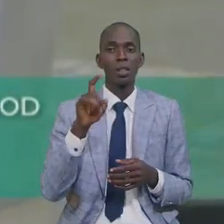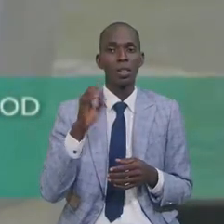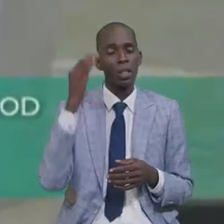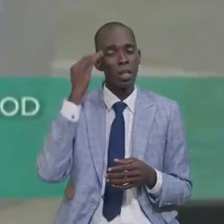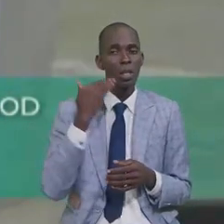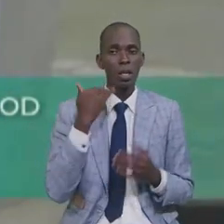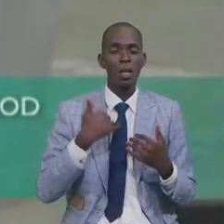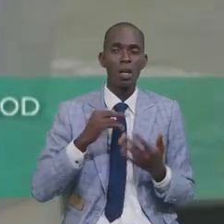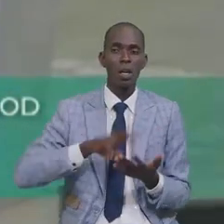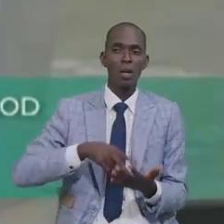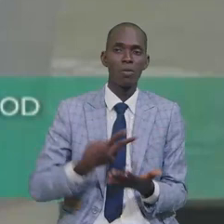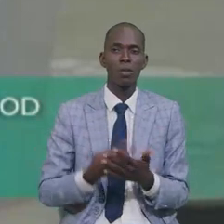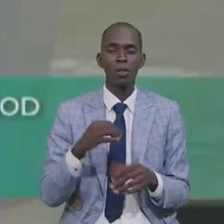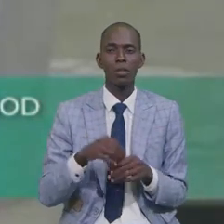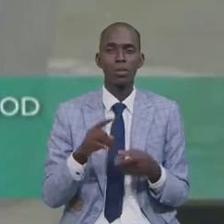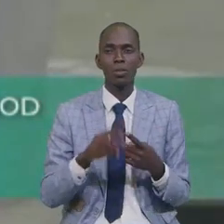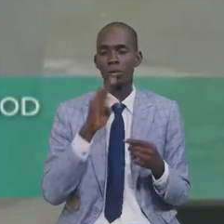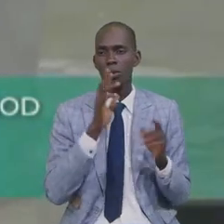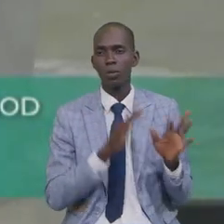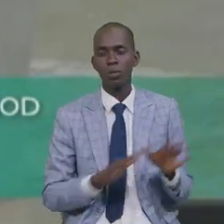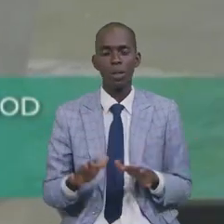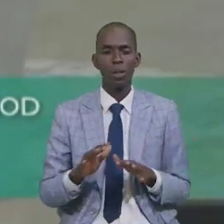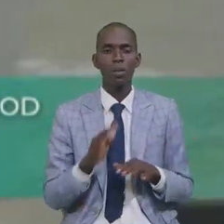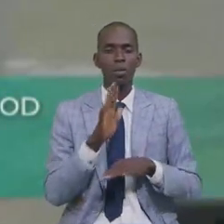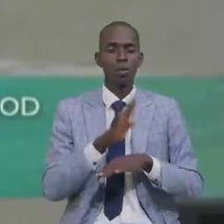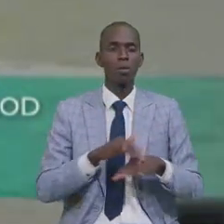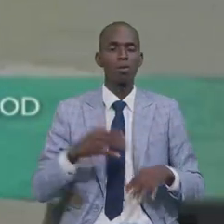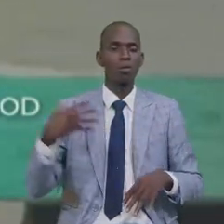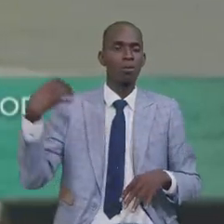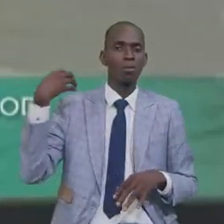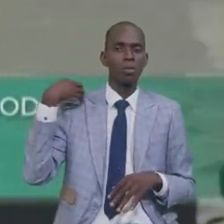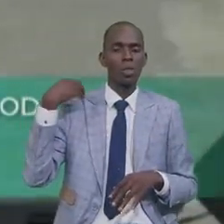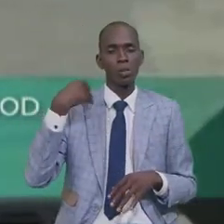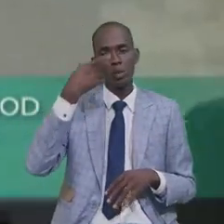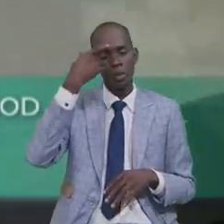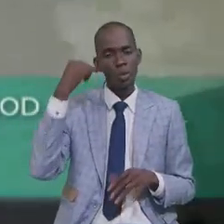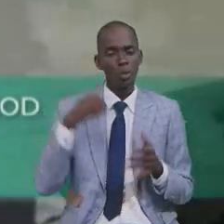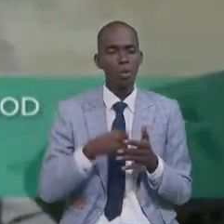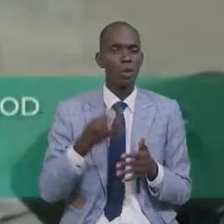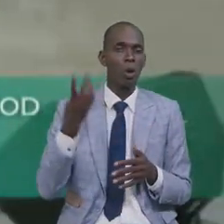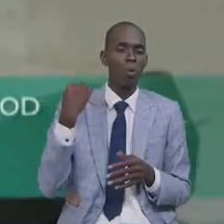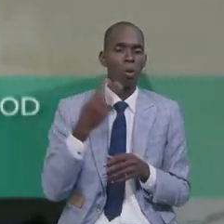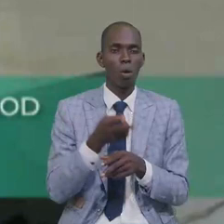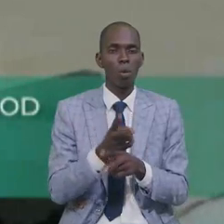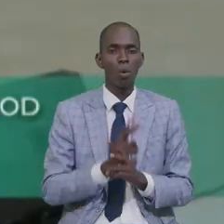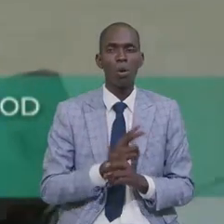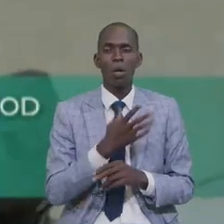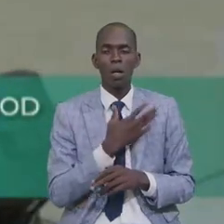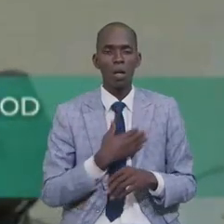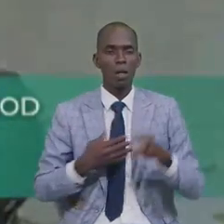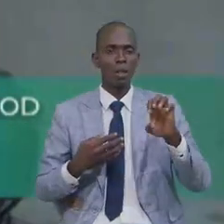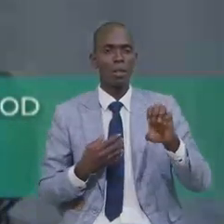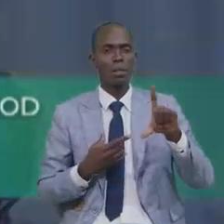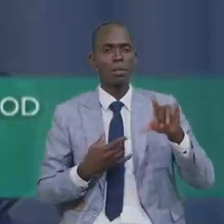le fer de la hache qui est tombé dans l'eau, ah mon Seigneur, il était emprunté